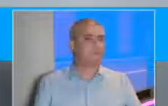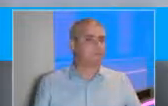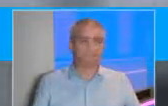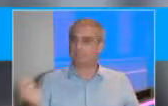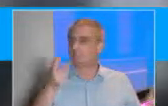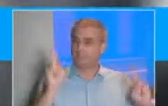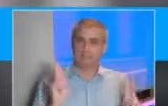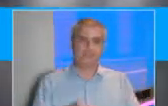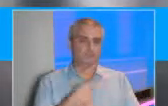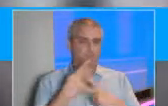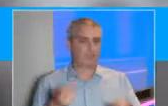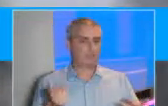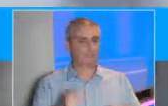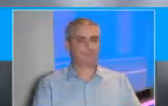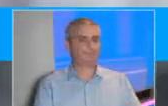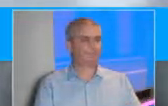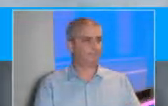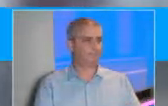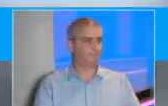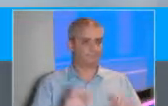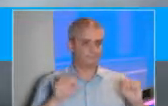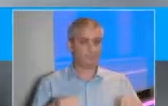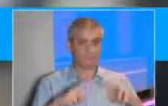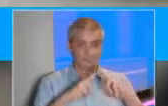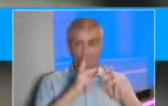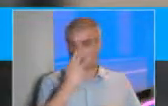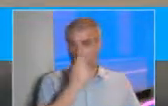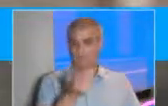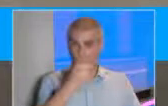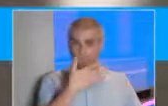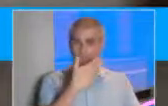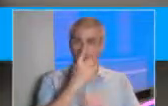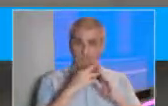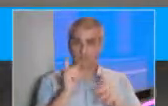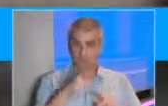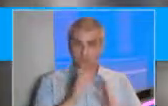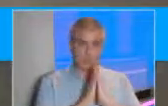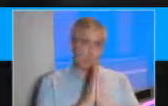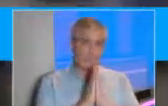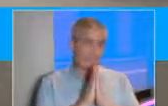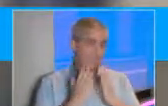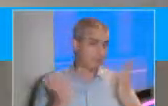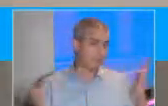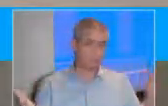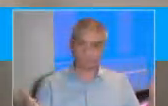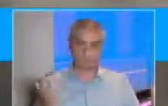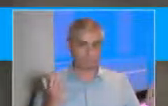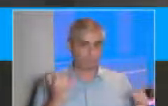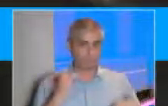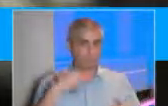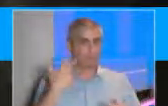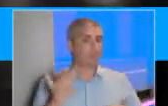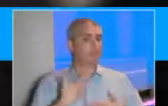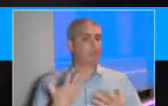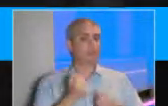כמעט בלתי אפשרית. נשיא צרפת מקרון גם ביקר במדינה, יש איזו תקווה שאתה יודע, ישועה